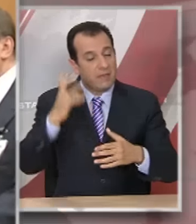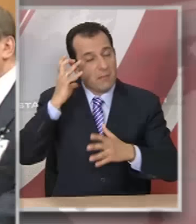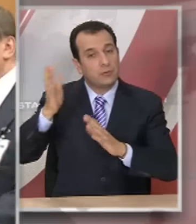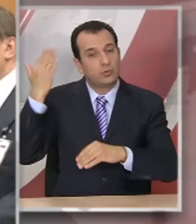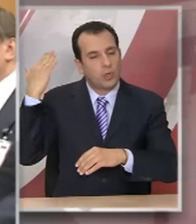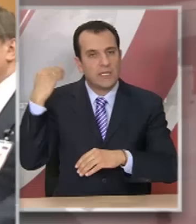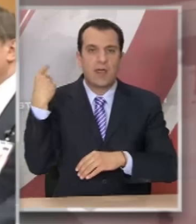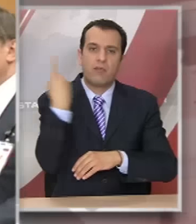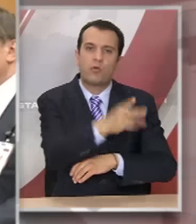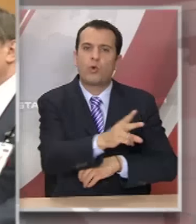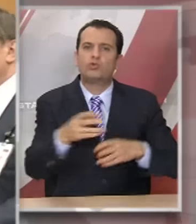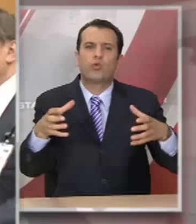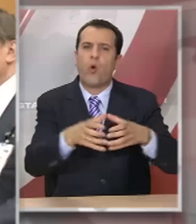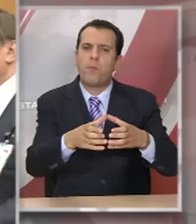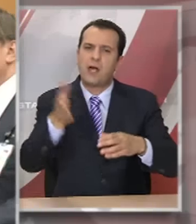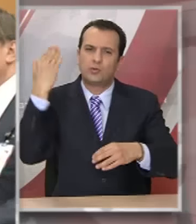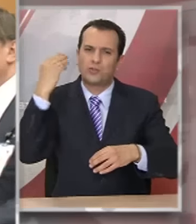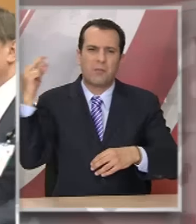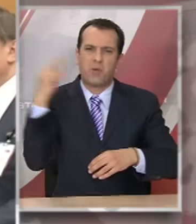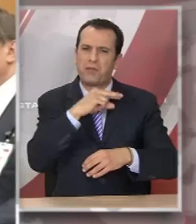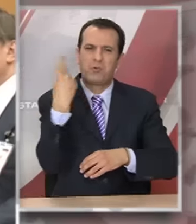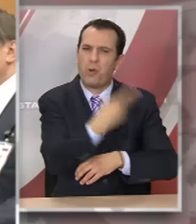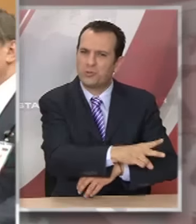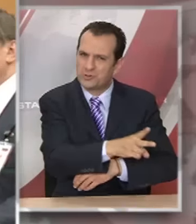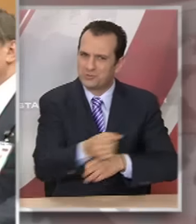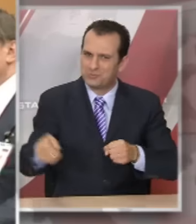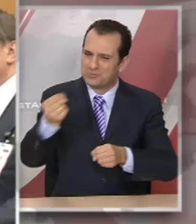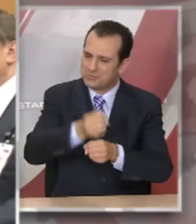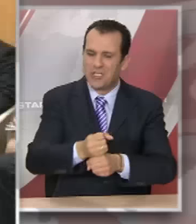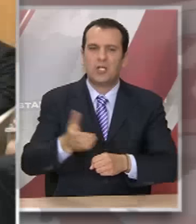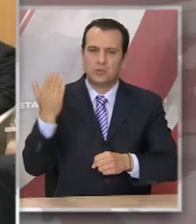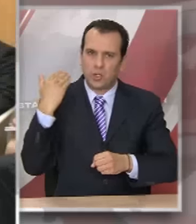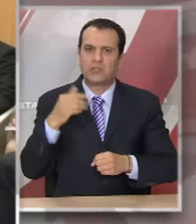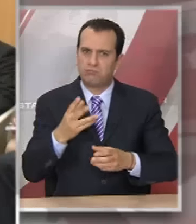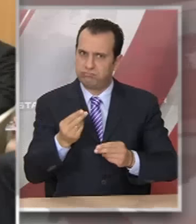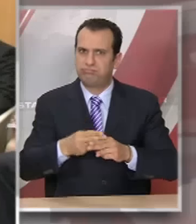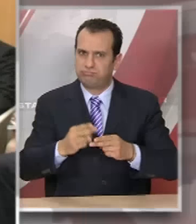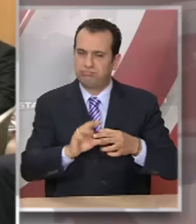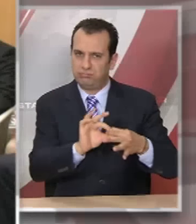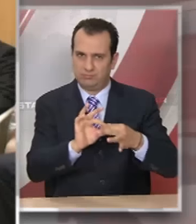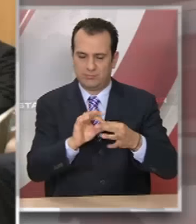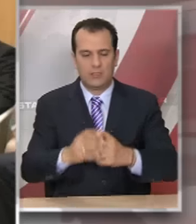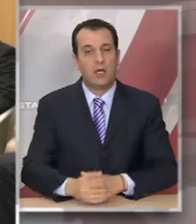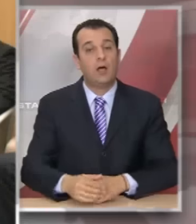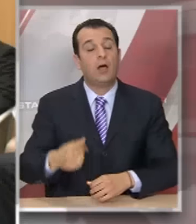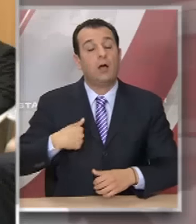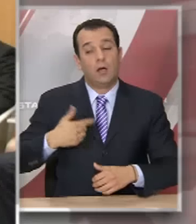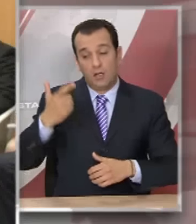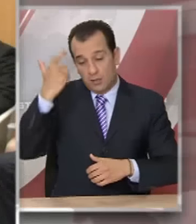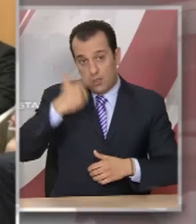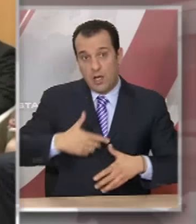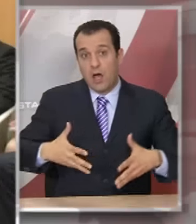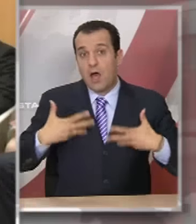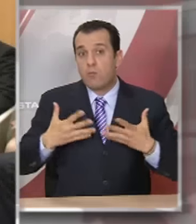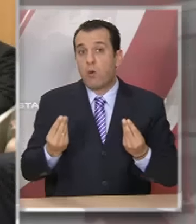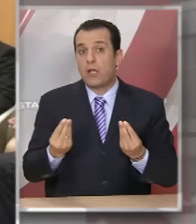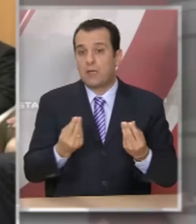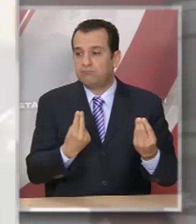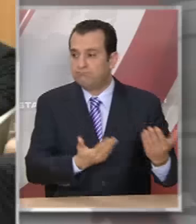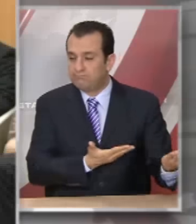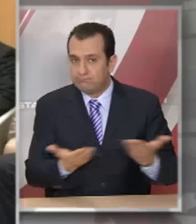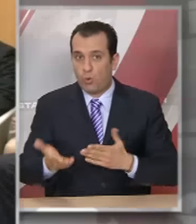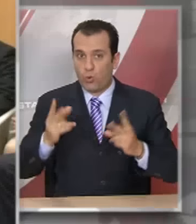εξουσία εδώ στην Ελλάδα βρισκόταν οι εκπρόσωποι του κομματός. Χαίρομαι πολύ που σας γνωρίζω και σας ευχαριστώ για τα καλά σας